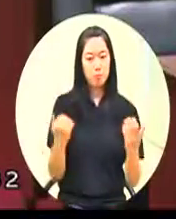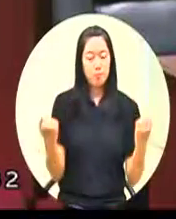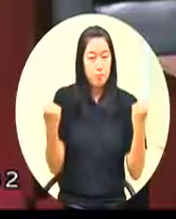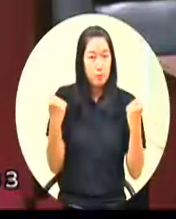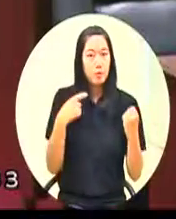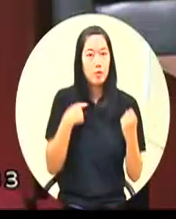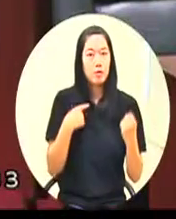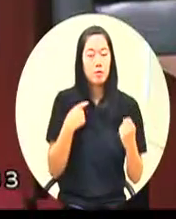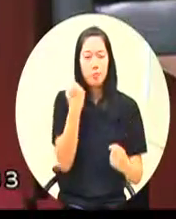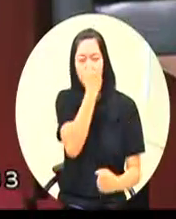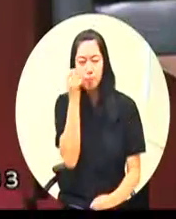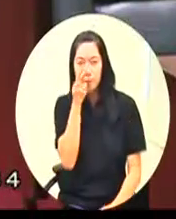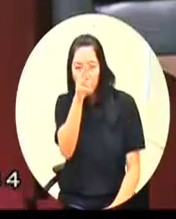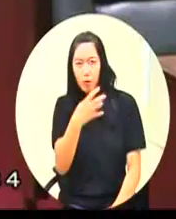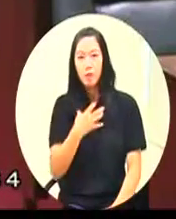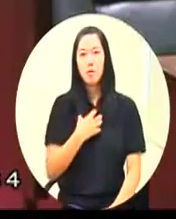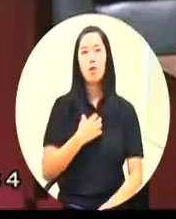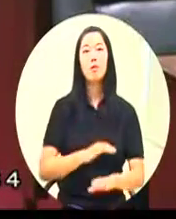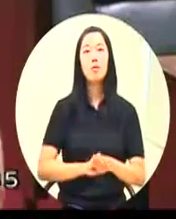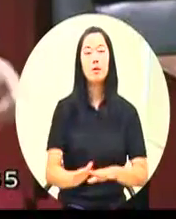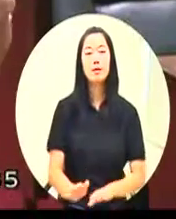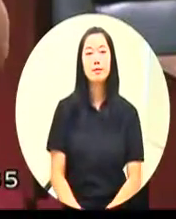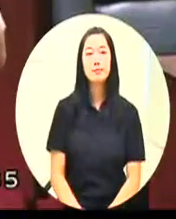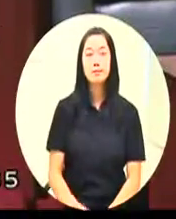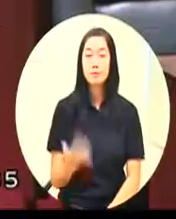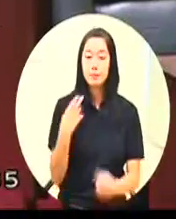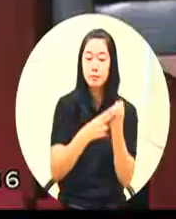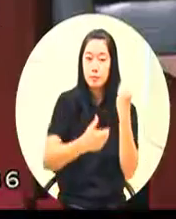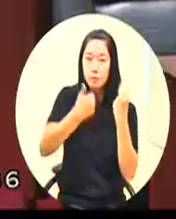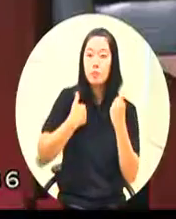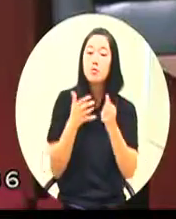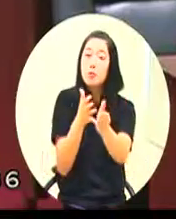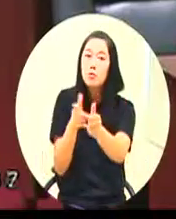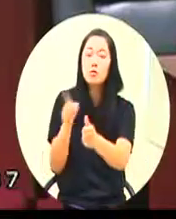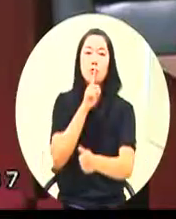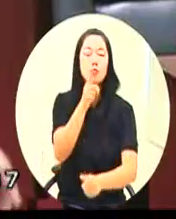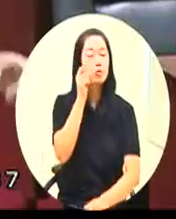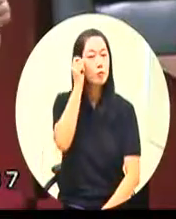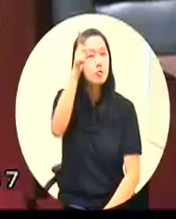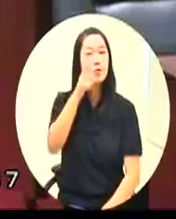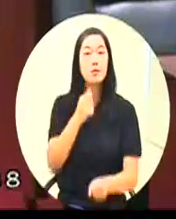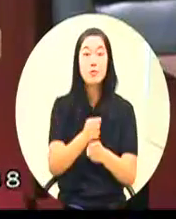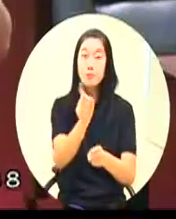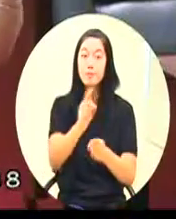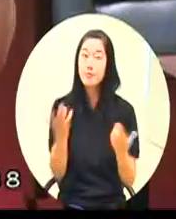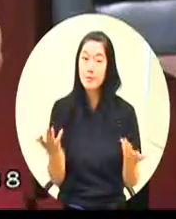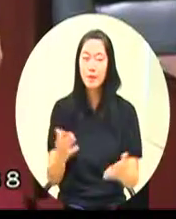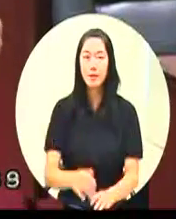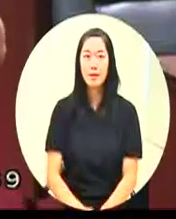贺祖宗。有时候我曾经问过一个里长，他说他很聪明，他怎么做？他说